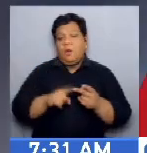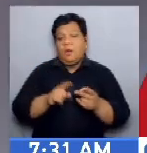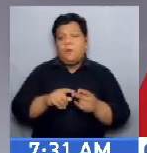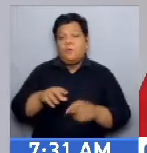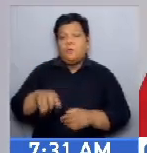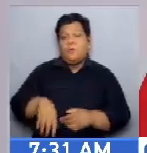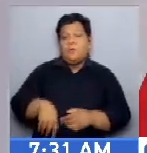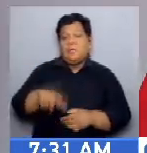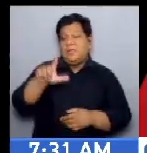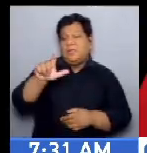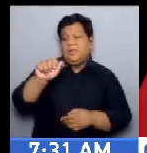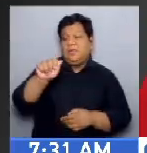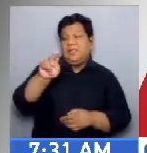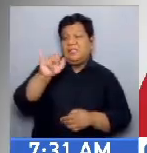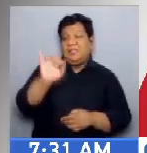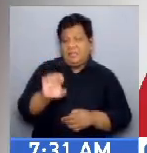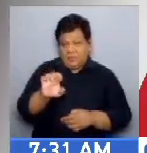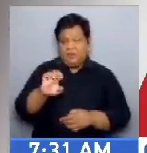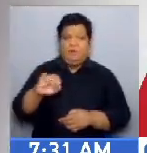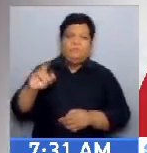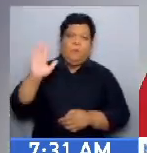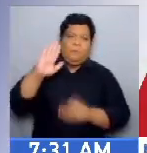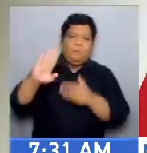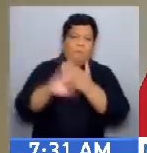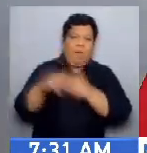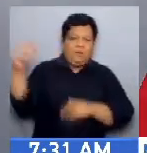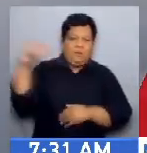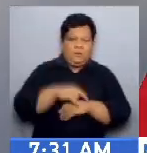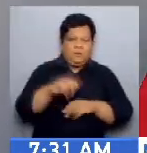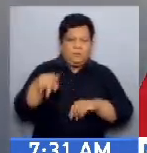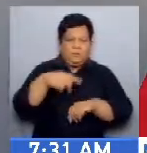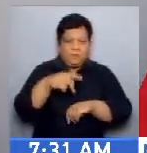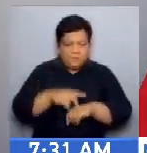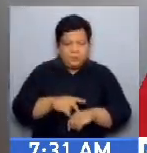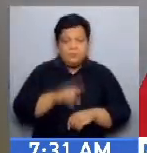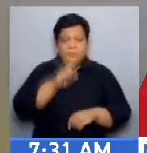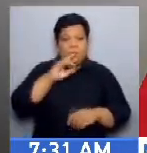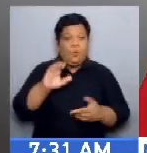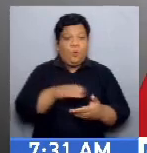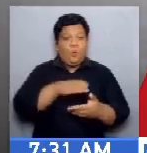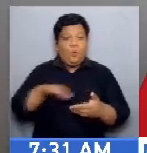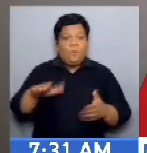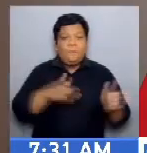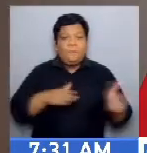Mapapa Hearts Hurt So Good ang fans sa concert nilang nakaschedule sa November.